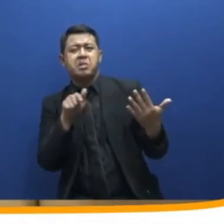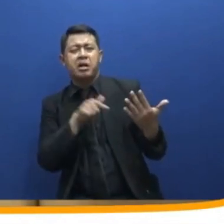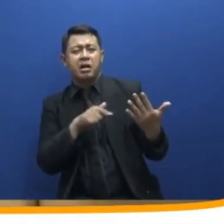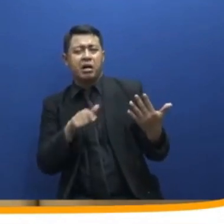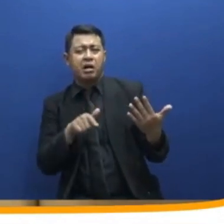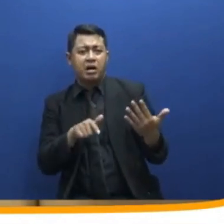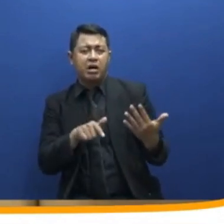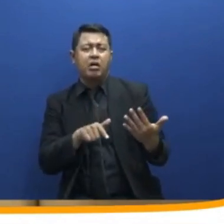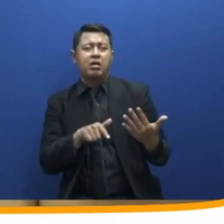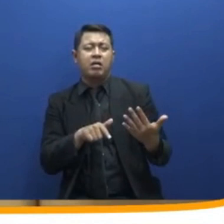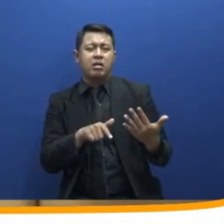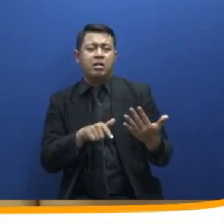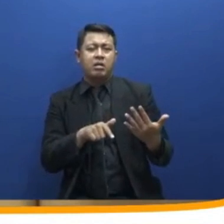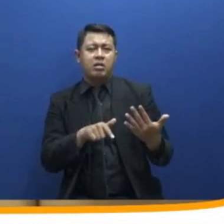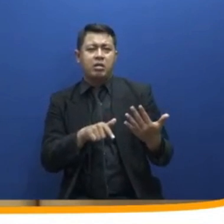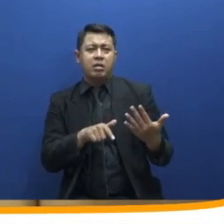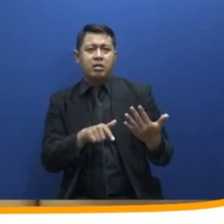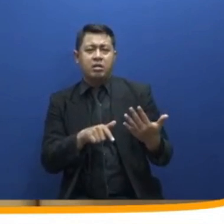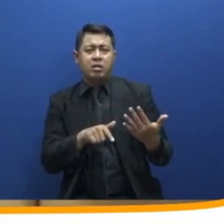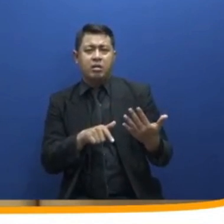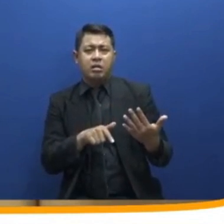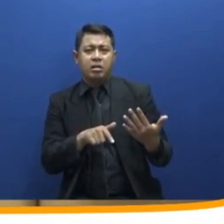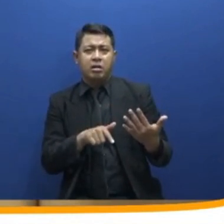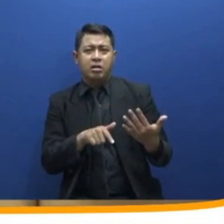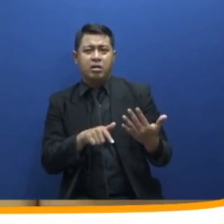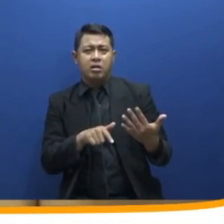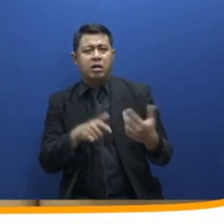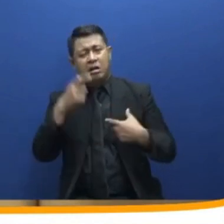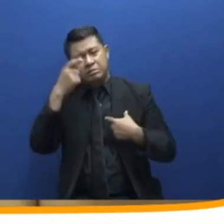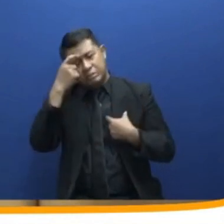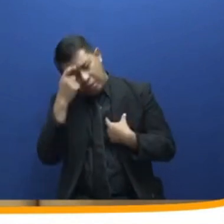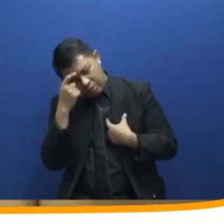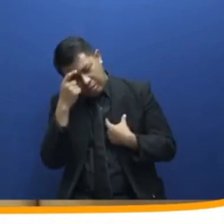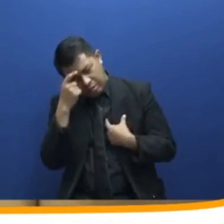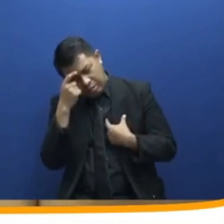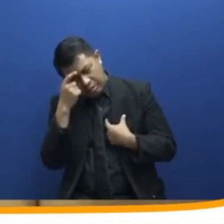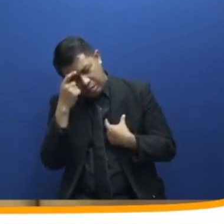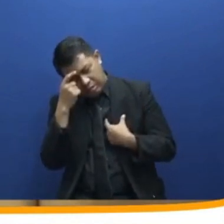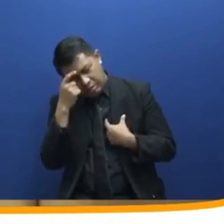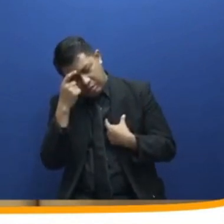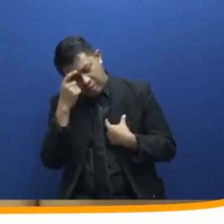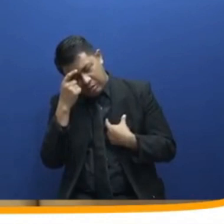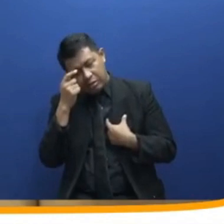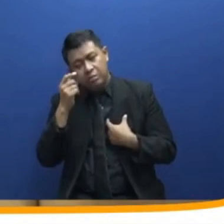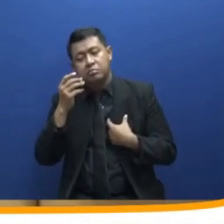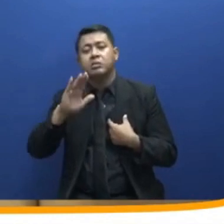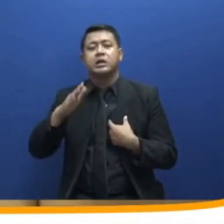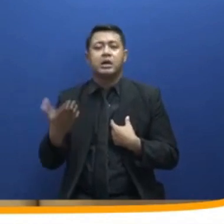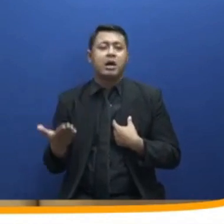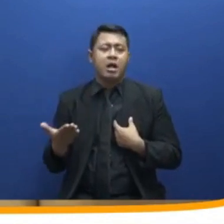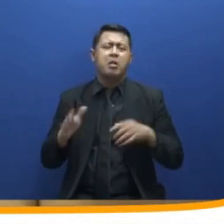juga Hai karena penderitaan karena sakit mereka kembali kepada tuhan